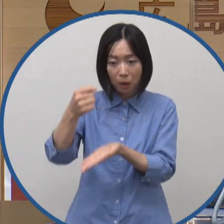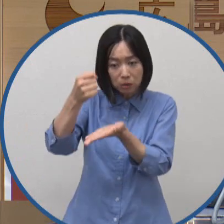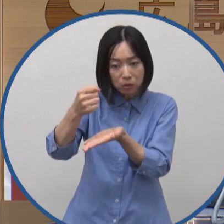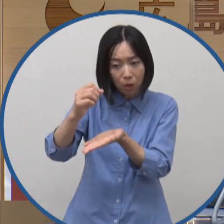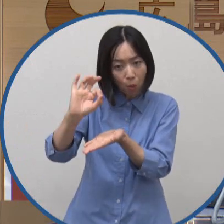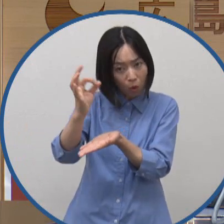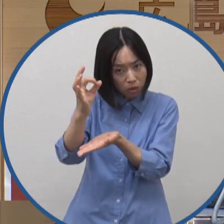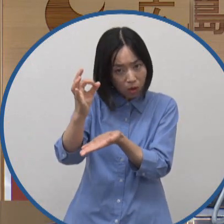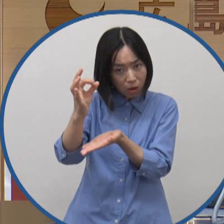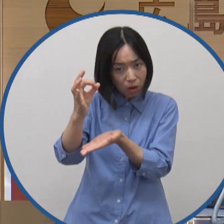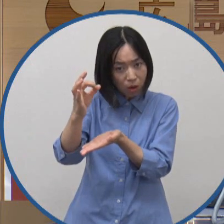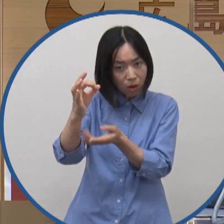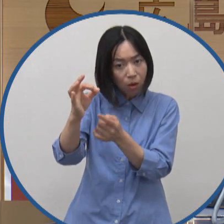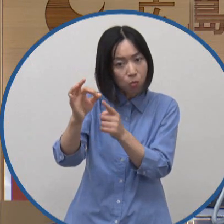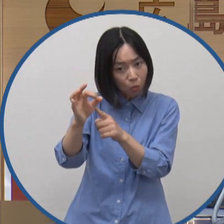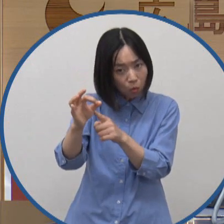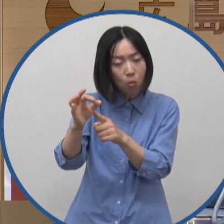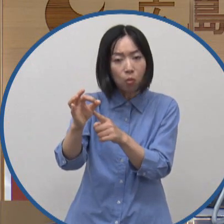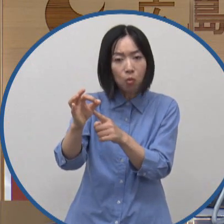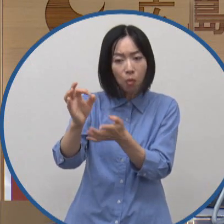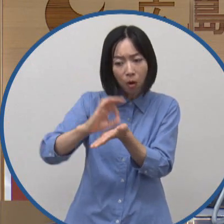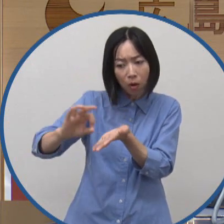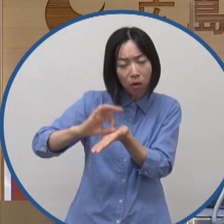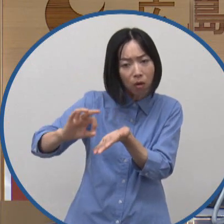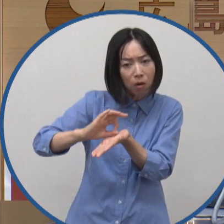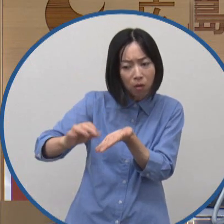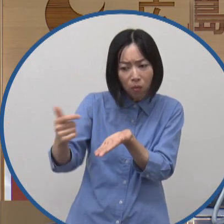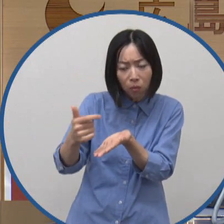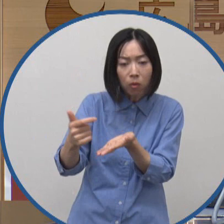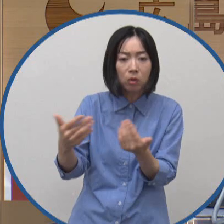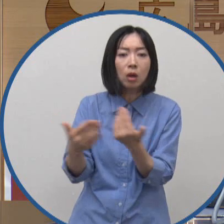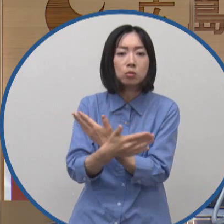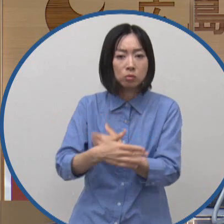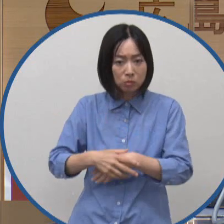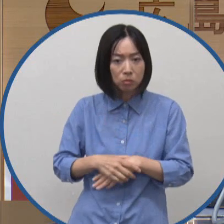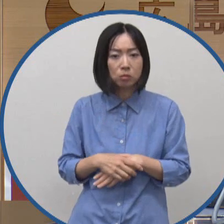な費用も、格段に大きくなりますし、